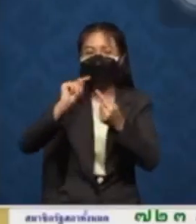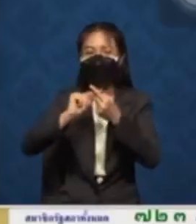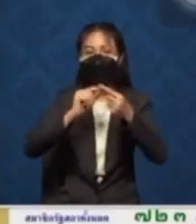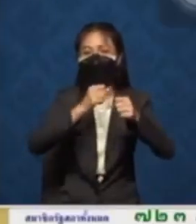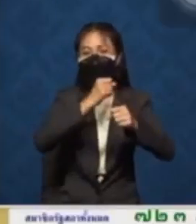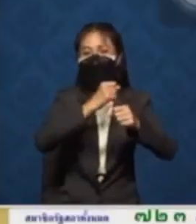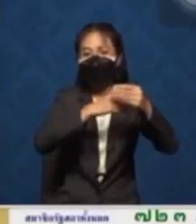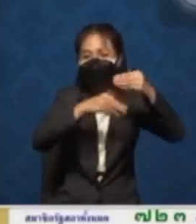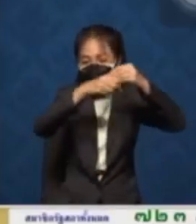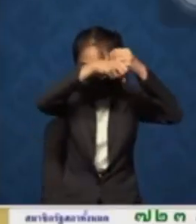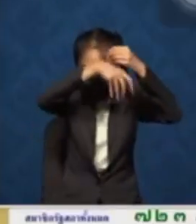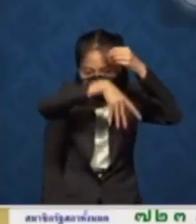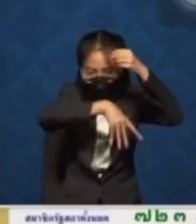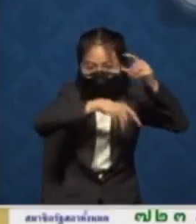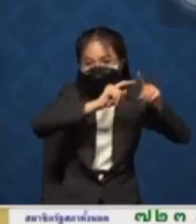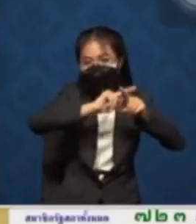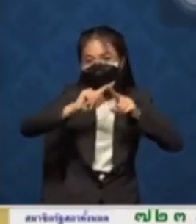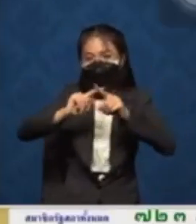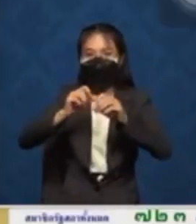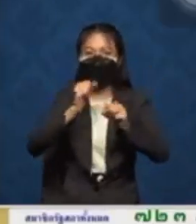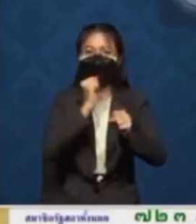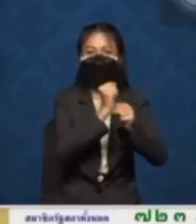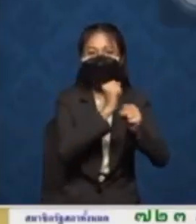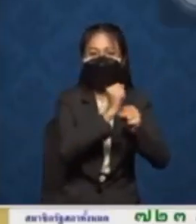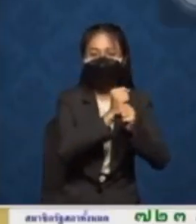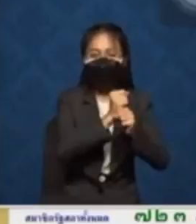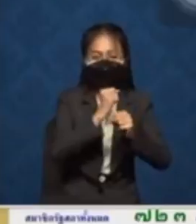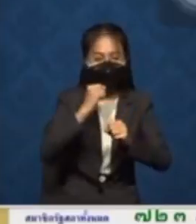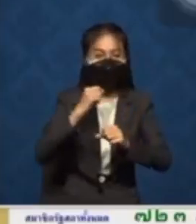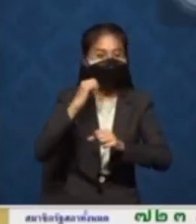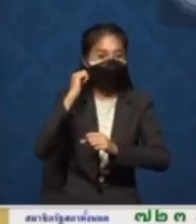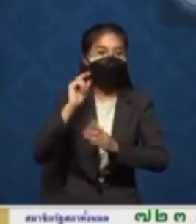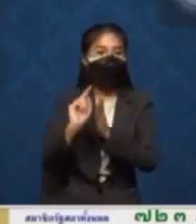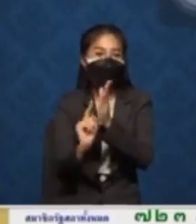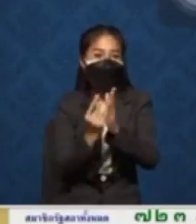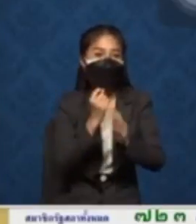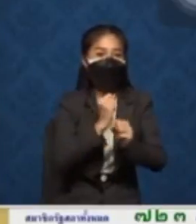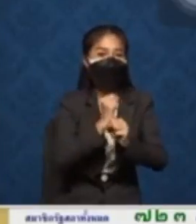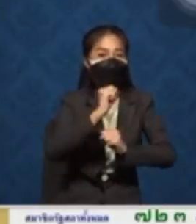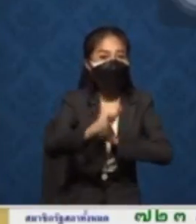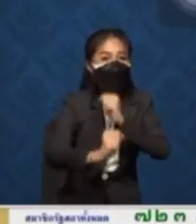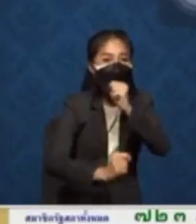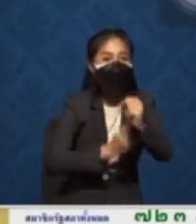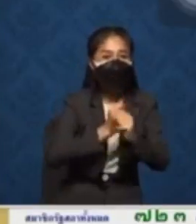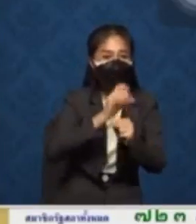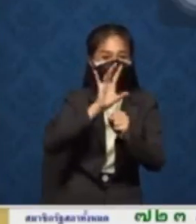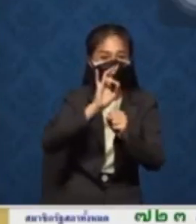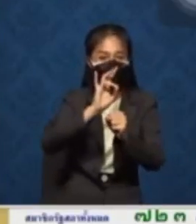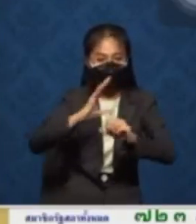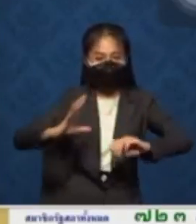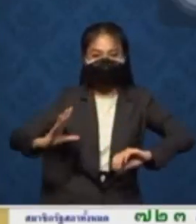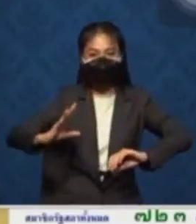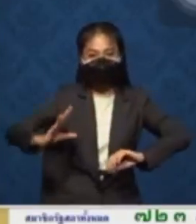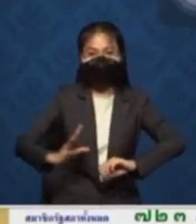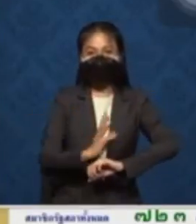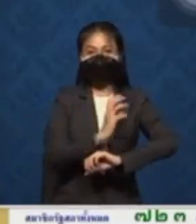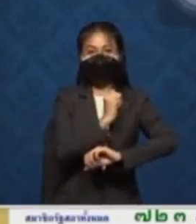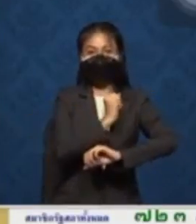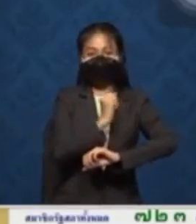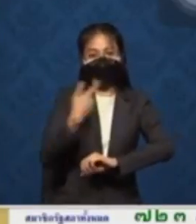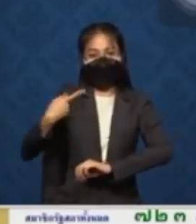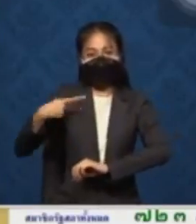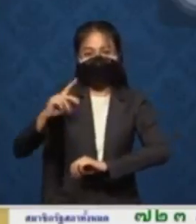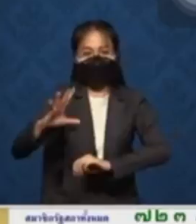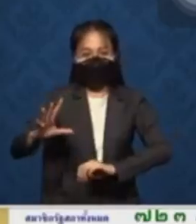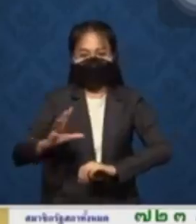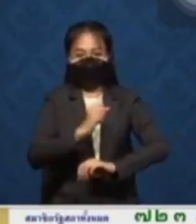างและกลไกที่พลเอกประยุทธ์และเครือข่ายได้สร้างขึ้นมาตลอด7 ปีที่ผ่านมาและควบคุมอย่างเบ็ดเสร็จเพื่อรักษาผลประโยชน์และอำนาจของ